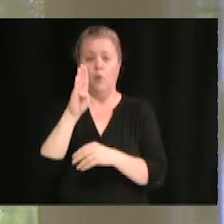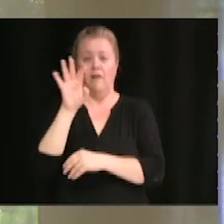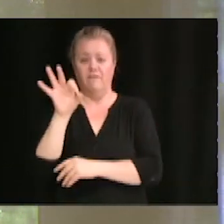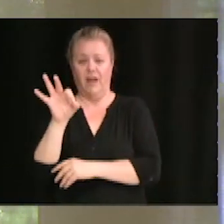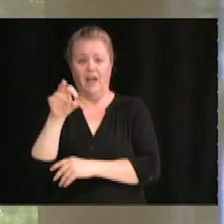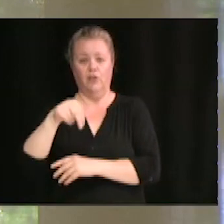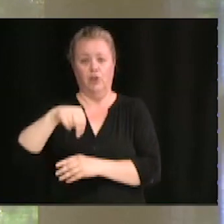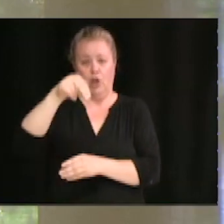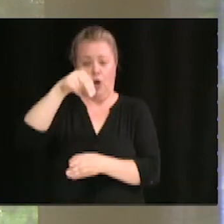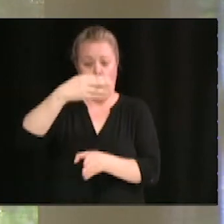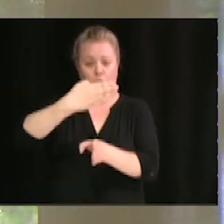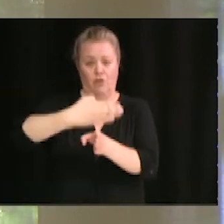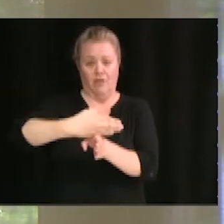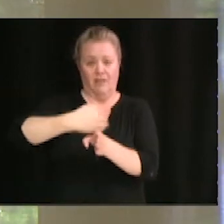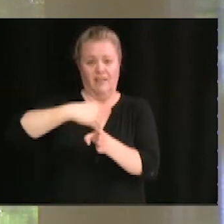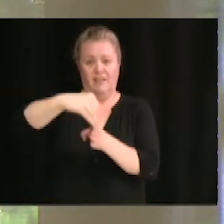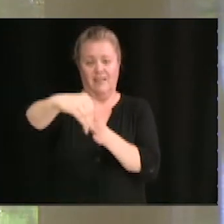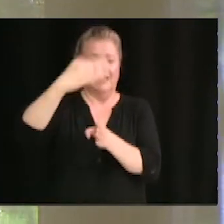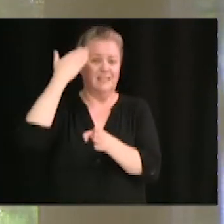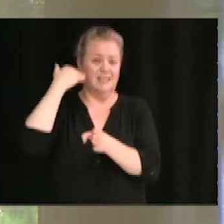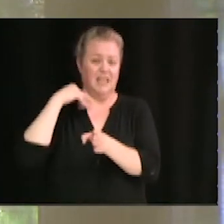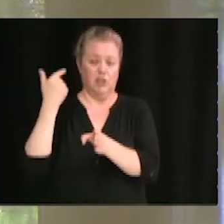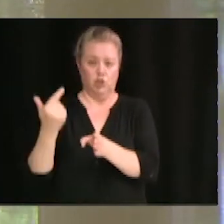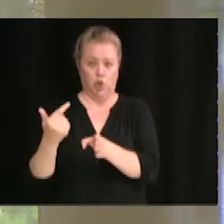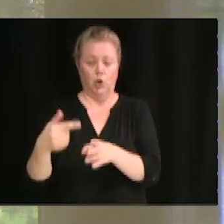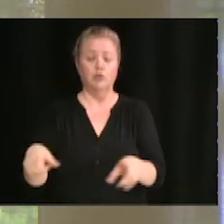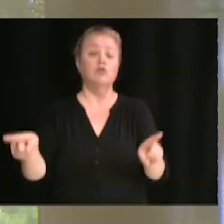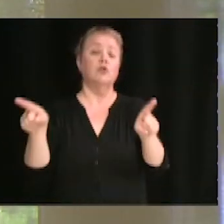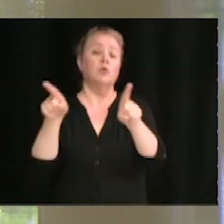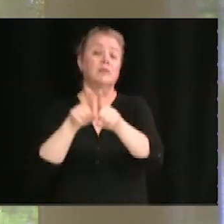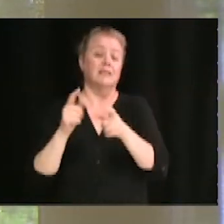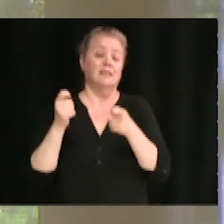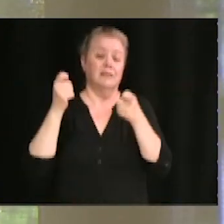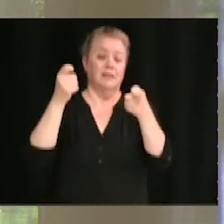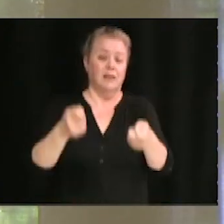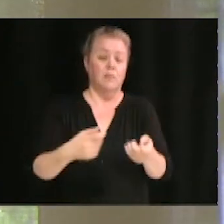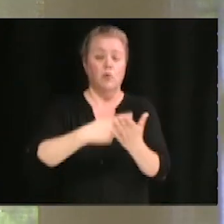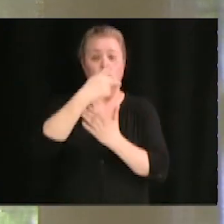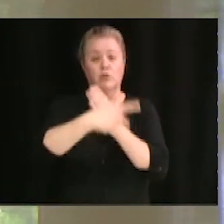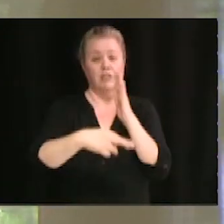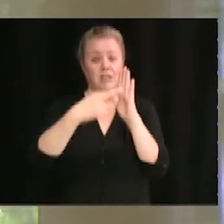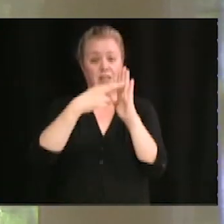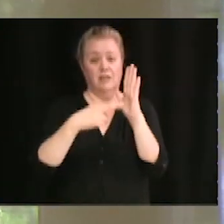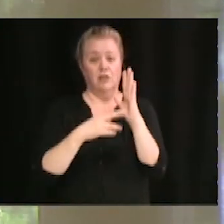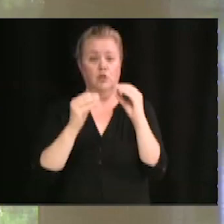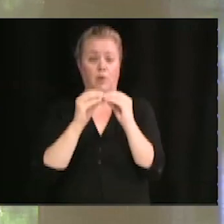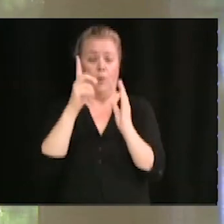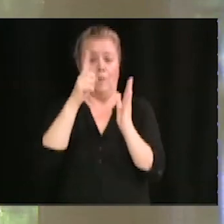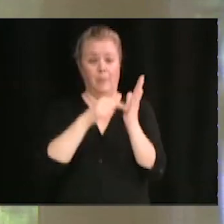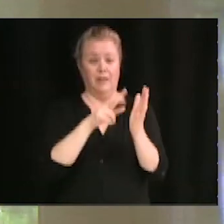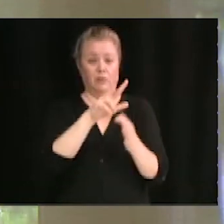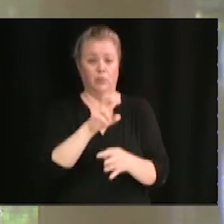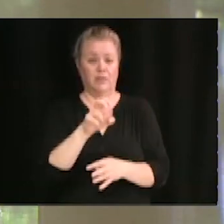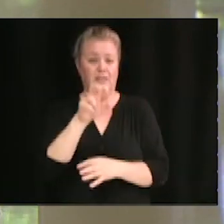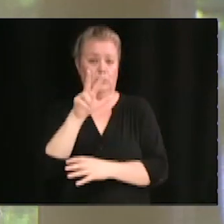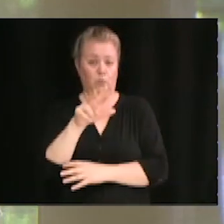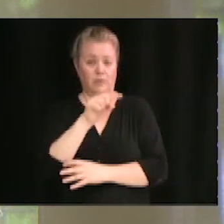la rue Saint-Georges et dépôt du projet de règlement numéro 1303-2019.